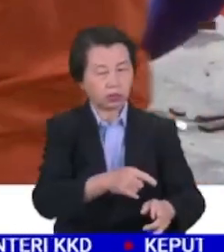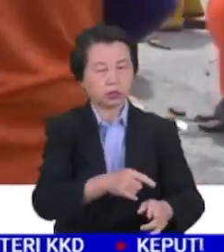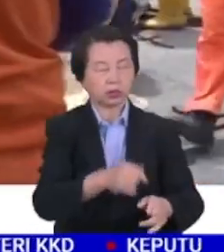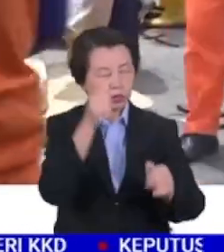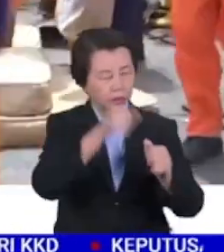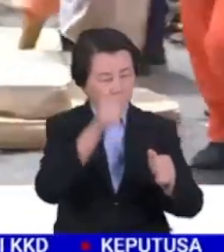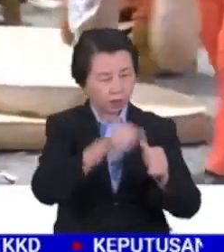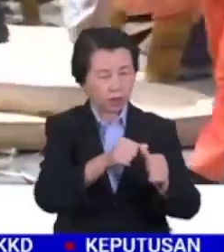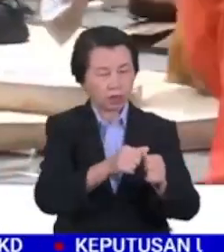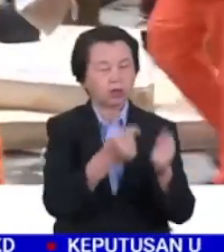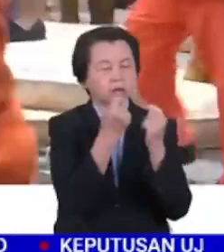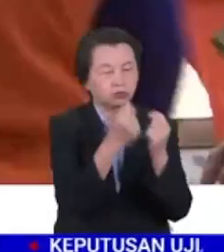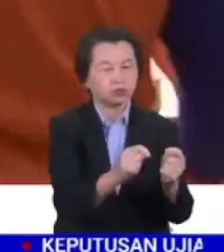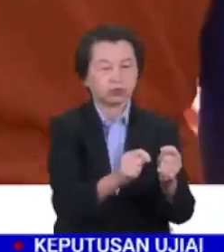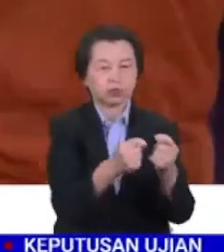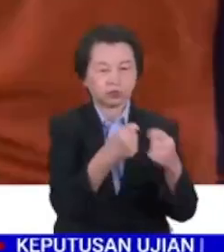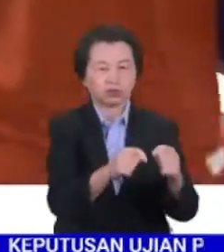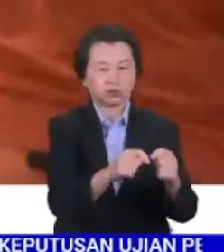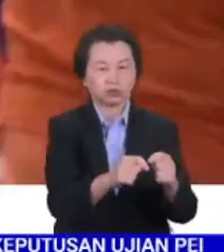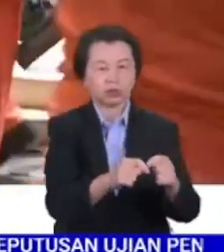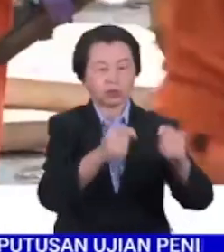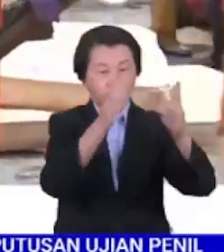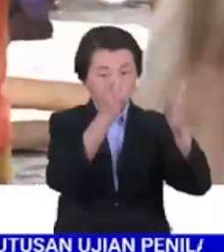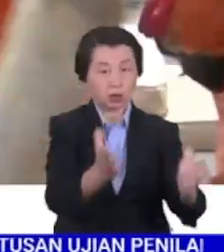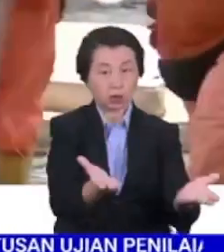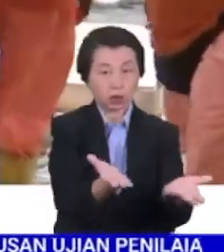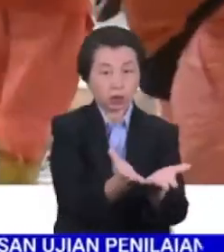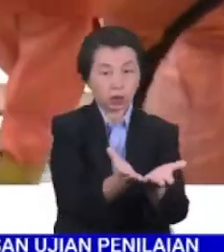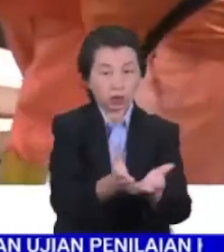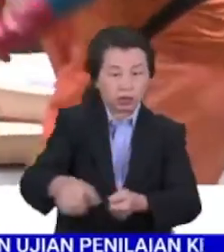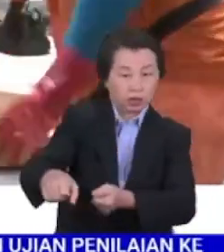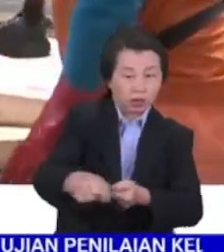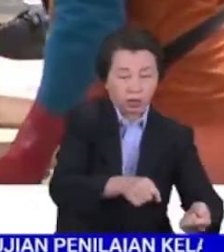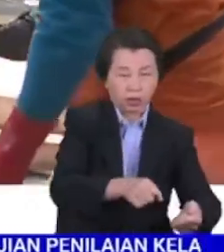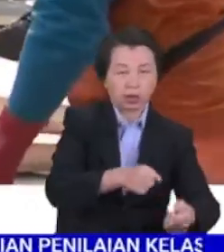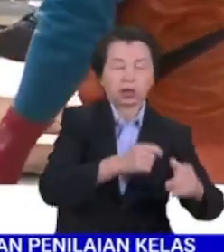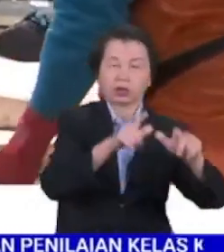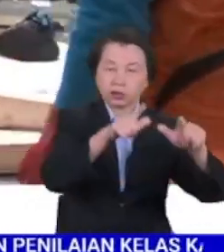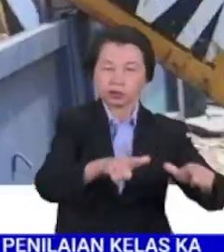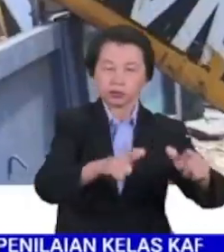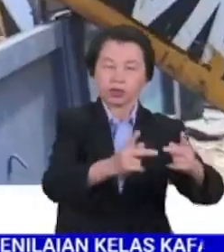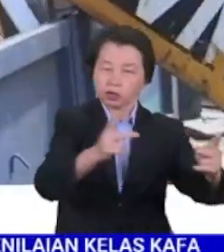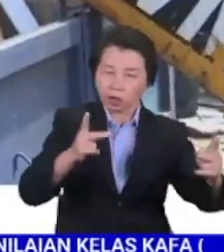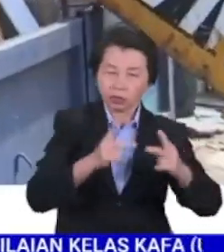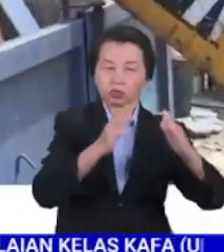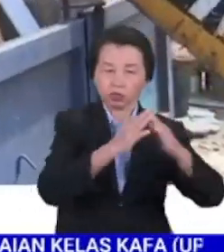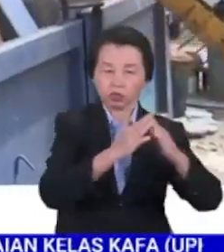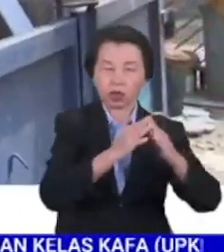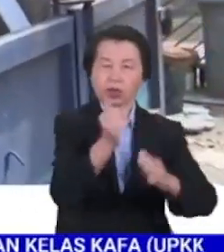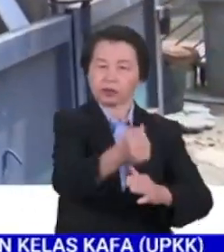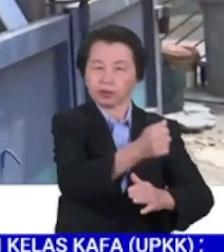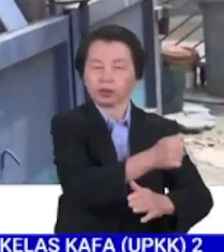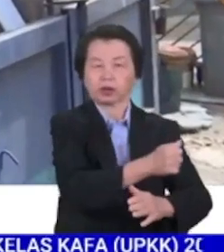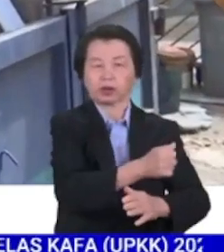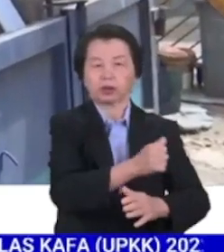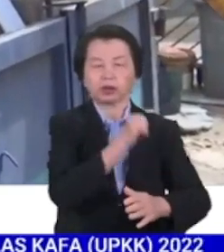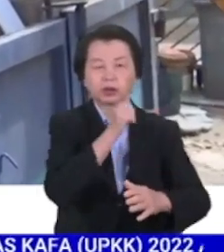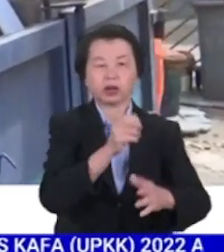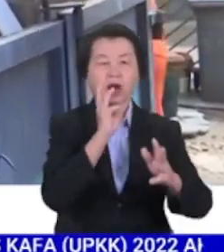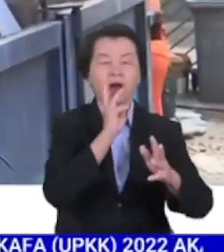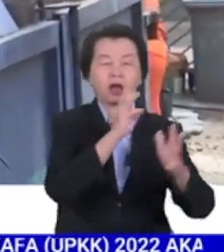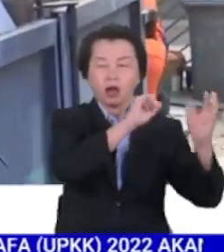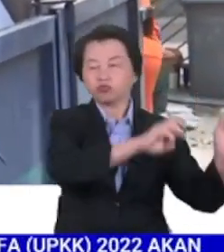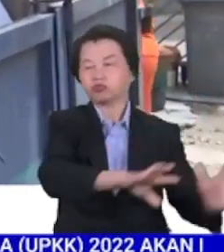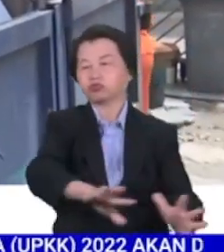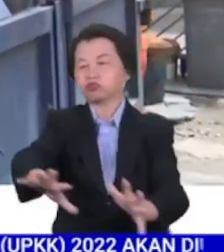untuk cuba meletakkan tong sampah beroda masing-masing di dalam kawasan perumahan, kawasan rumah masing-masing, supaya tidak dihanyuti